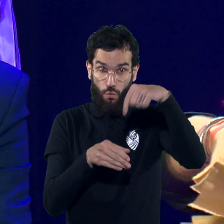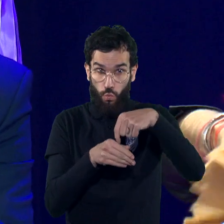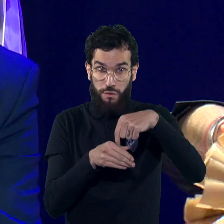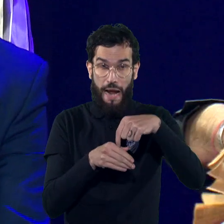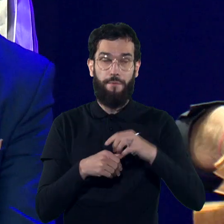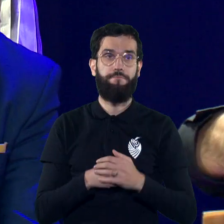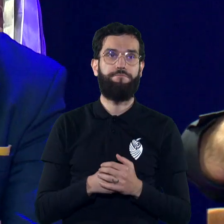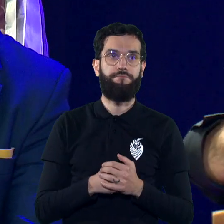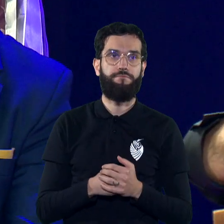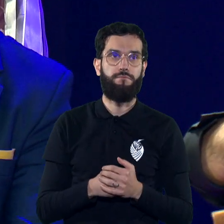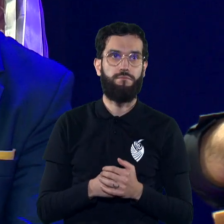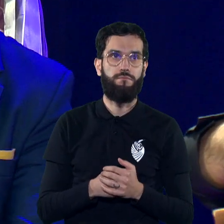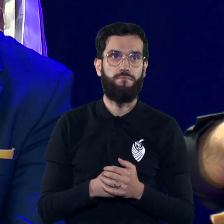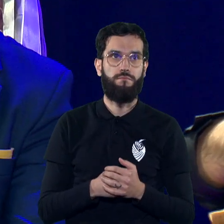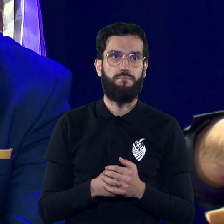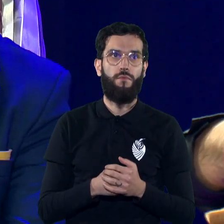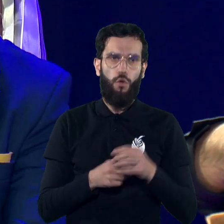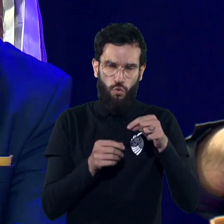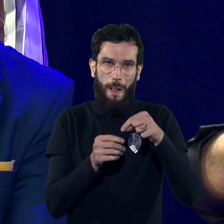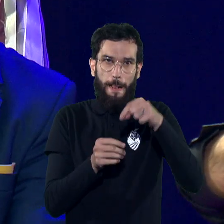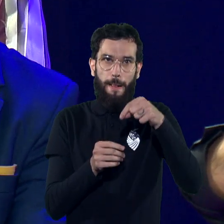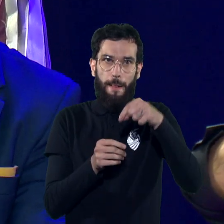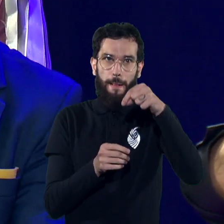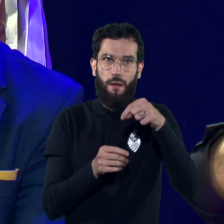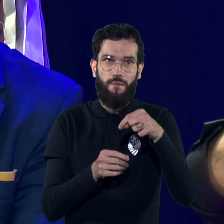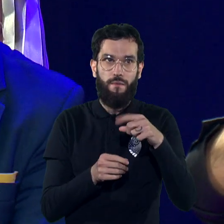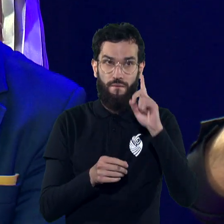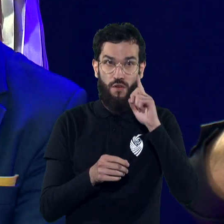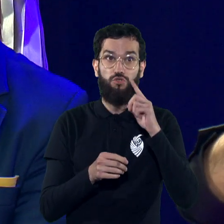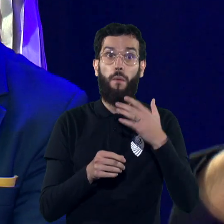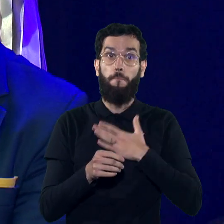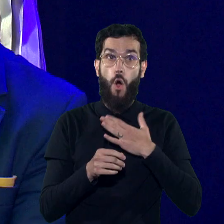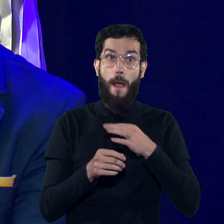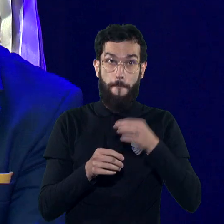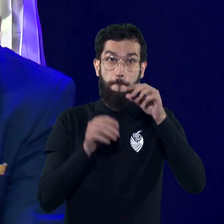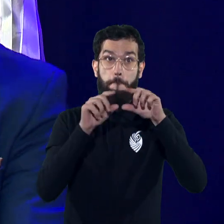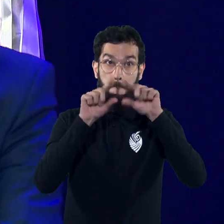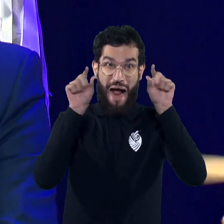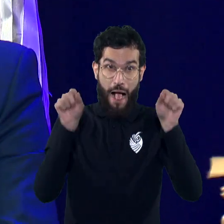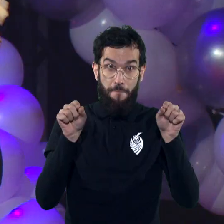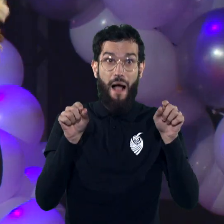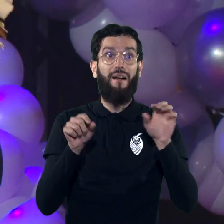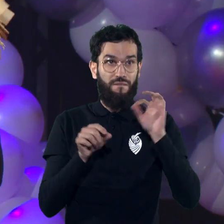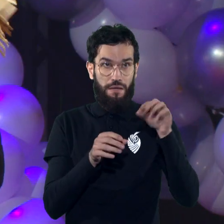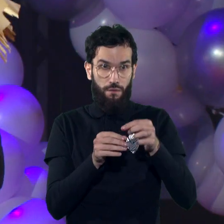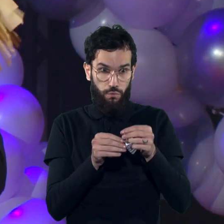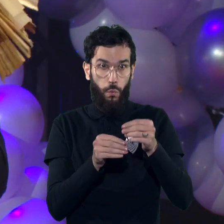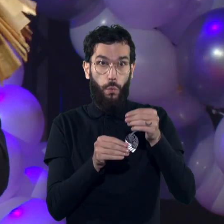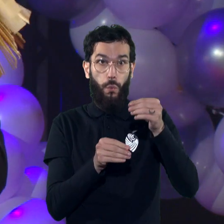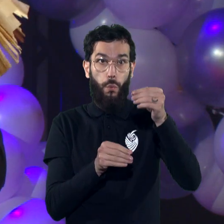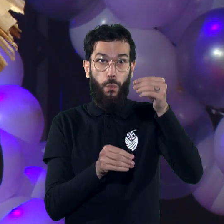Tak, dnu. A teraz trošku to povyťahni. Pozri sa, pretože tá moja palma vie dokonca, aha, že rásť. Aj moja vie